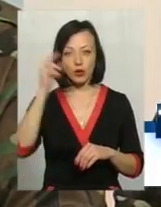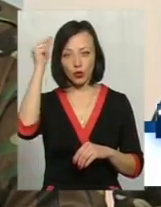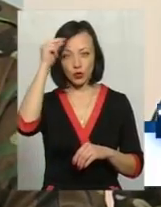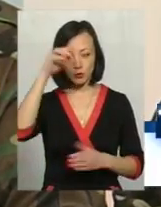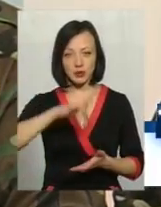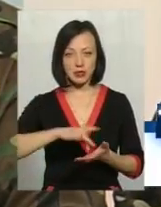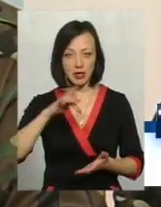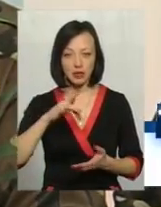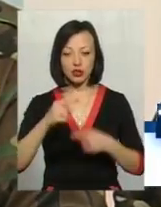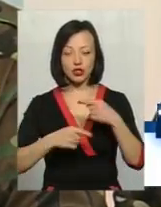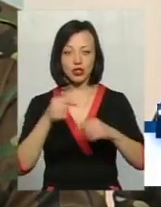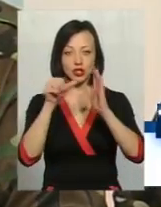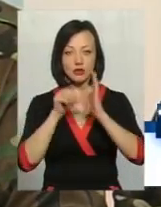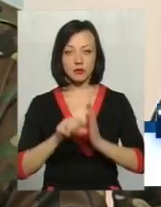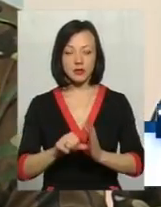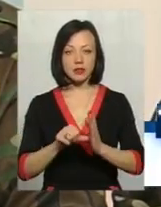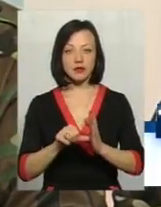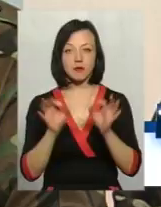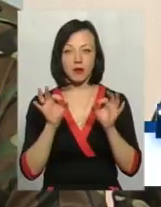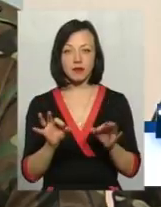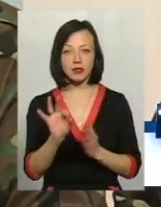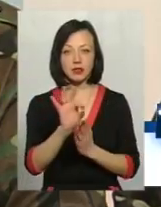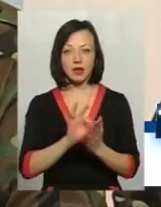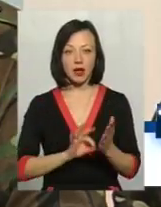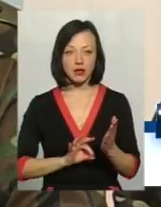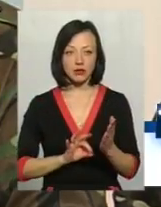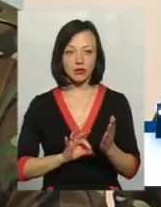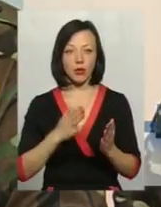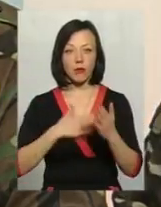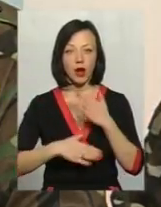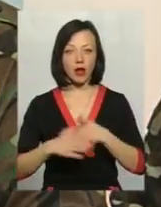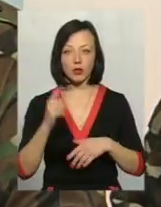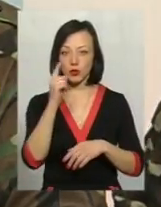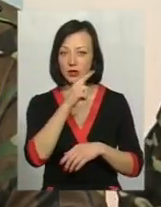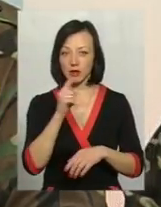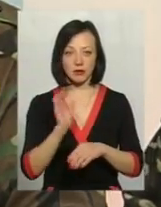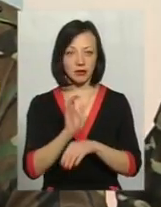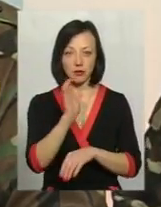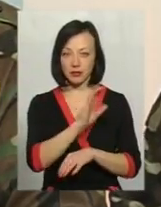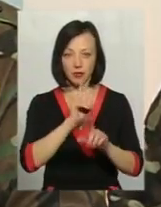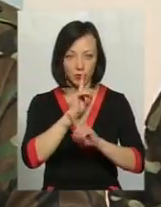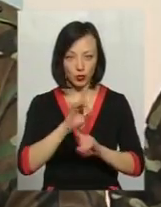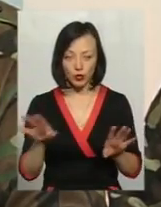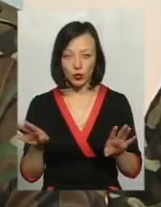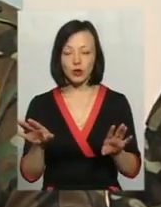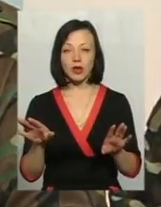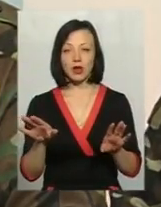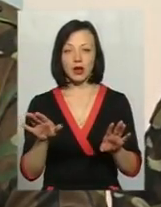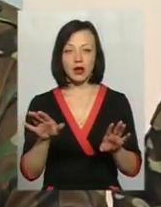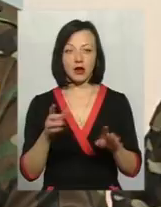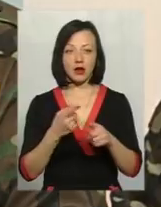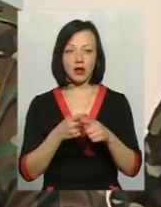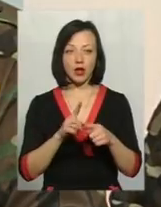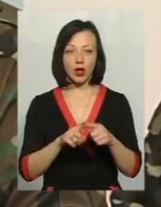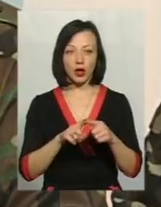От. Через 6 місяців нас, правда, зразу обрадували, що ми вже туди не підемо, розкидали. Нас Туркестанський воєнний